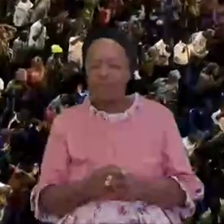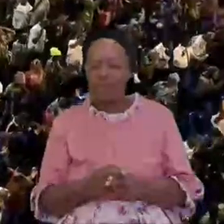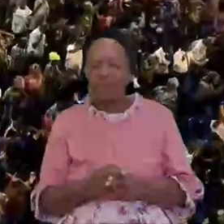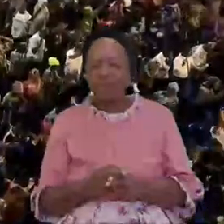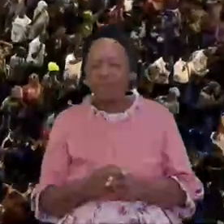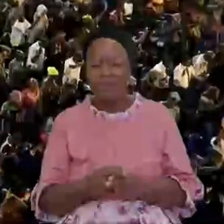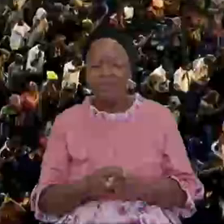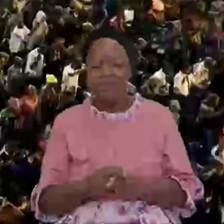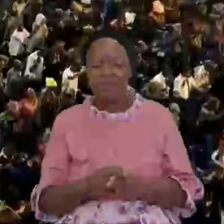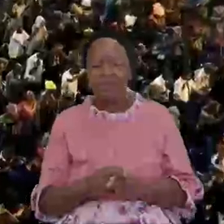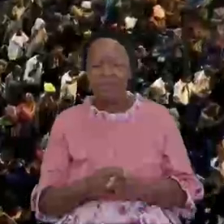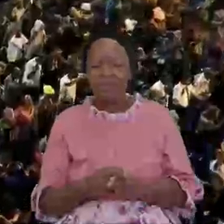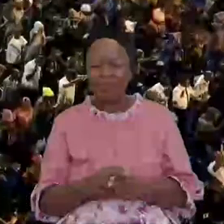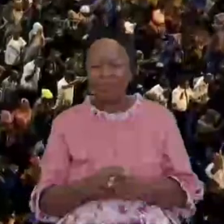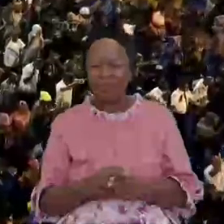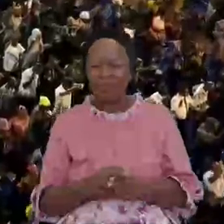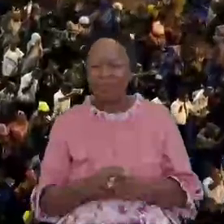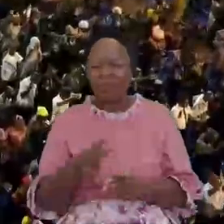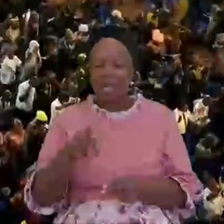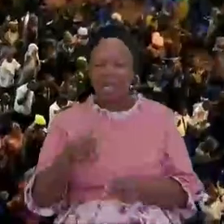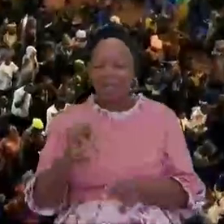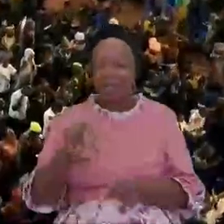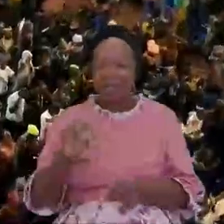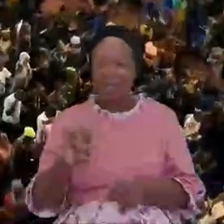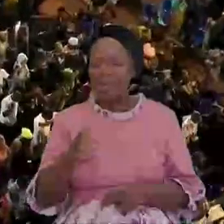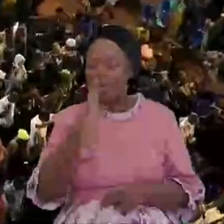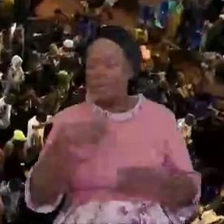vie au nom de Jésus.